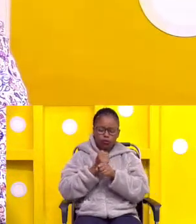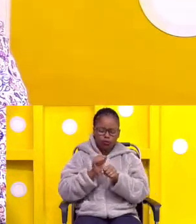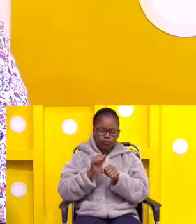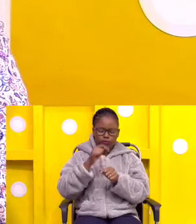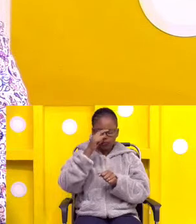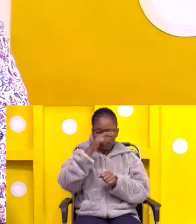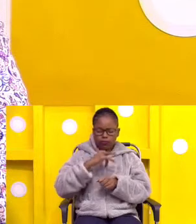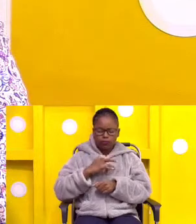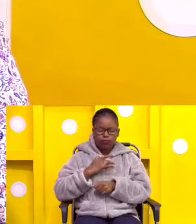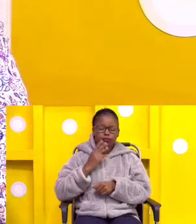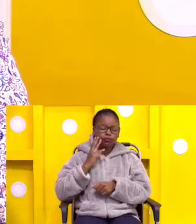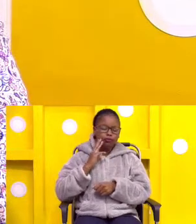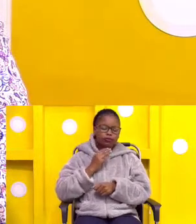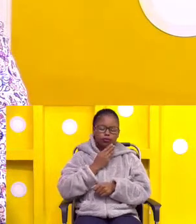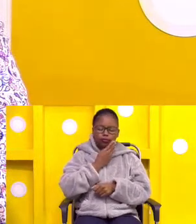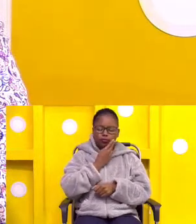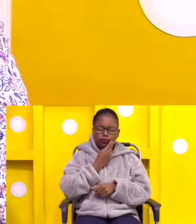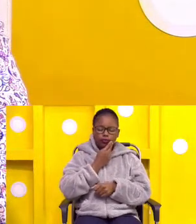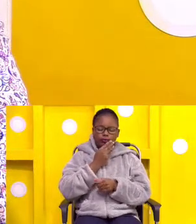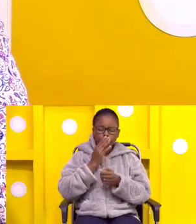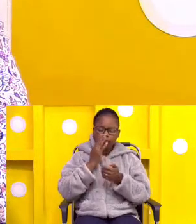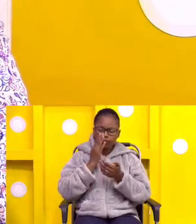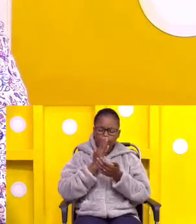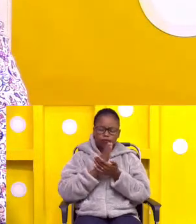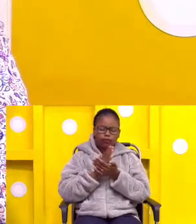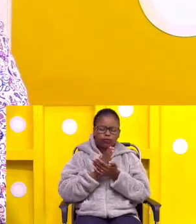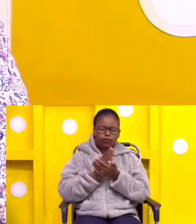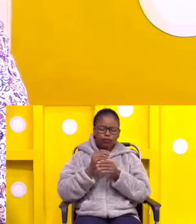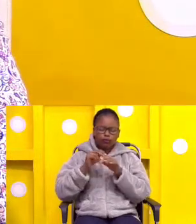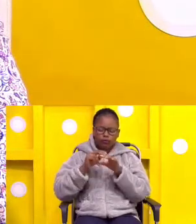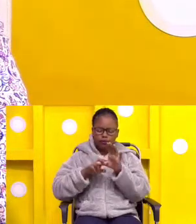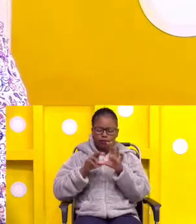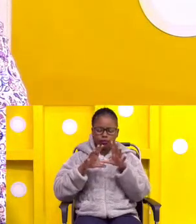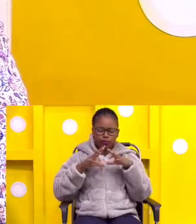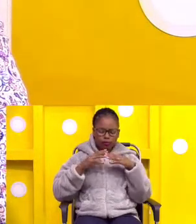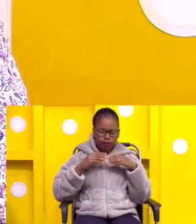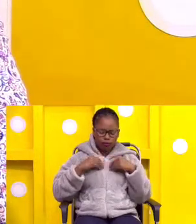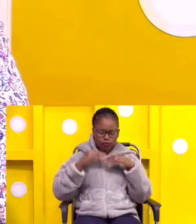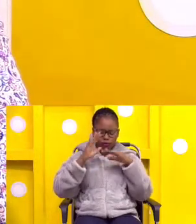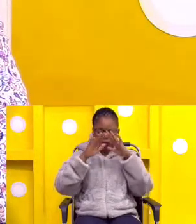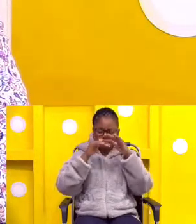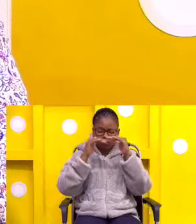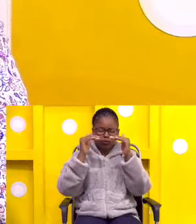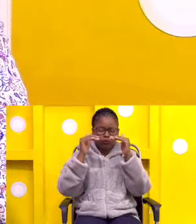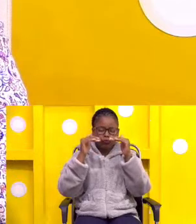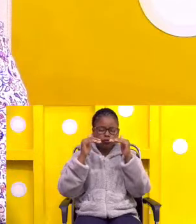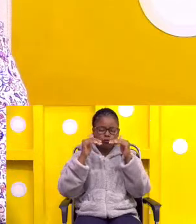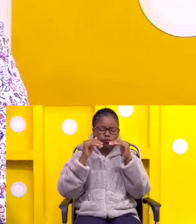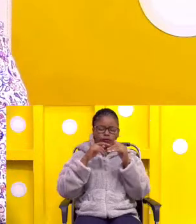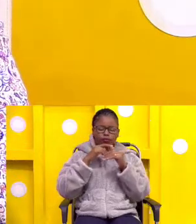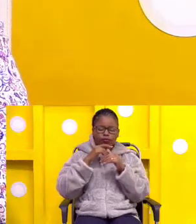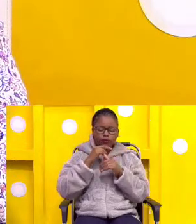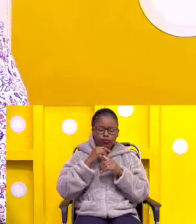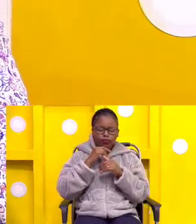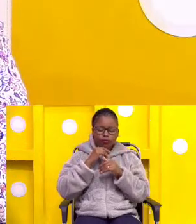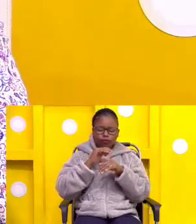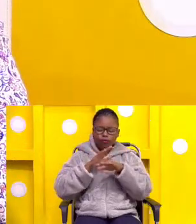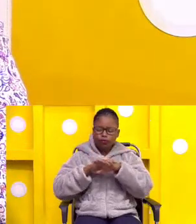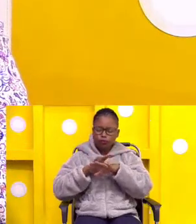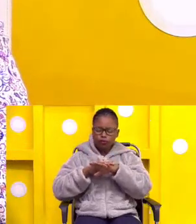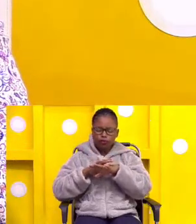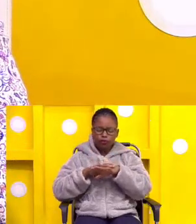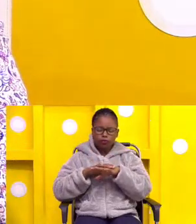tha ngai kigongona kia mareke njitikirike gitini gya thamaki. Athuria ya matiikago maundu mega